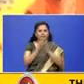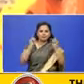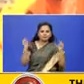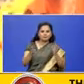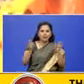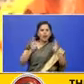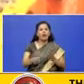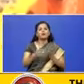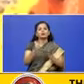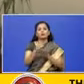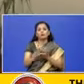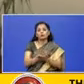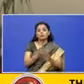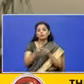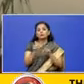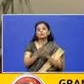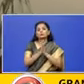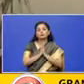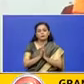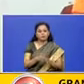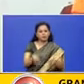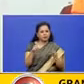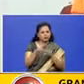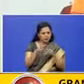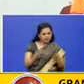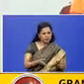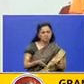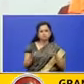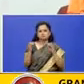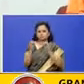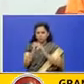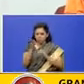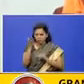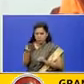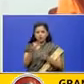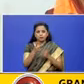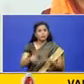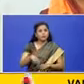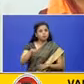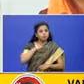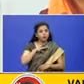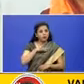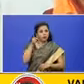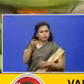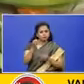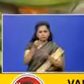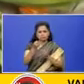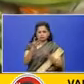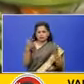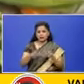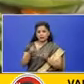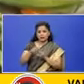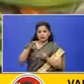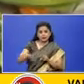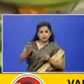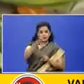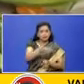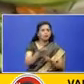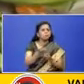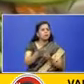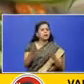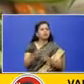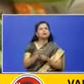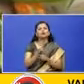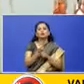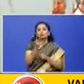आयोजन हो रहा है। दिल्ली, मुंबई समेत महाराष्ट्र के अलग अलग जिलों और गुजरात के कई हिस्सों